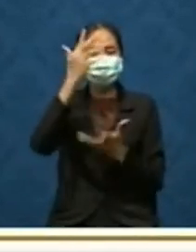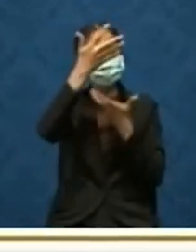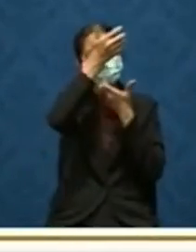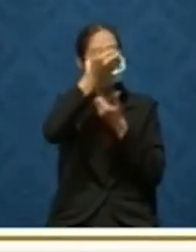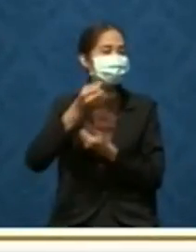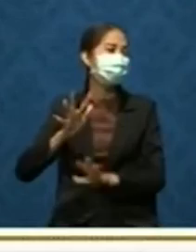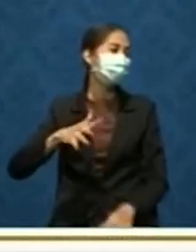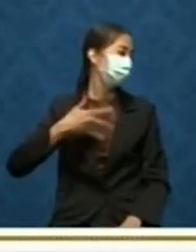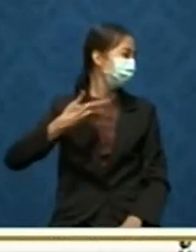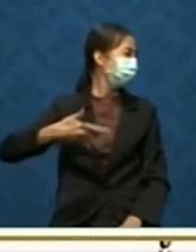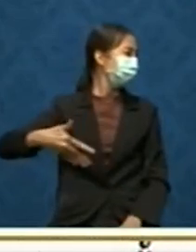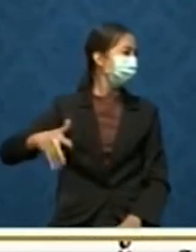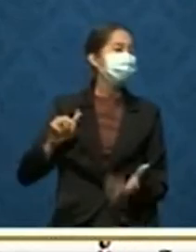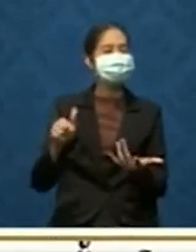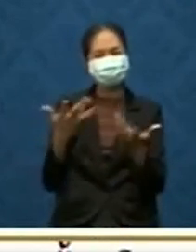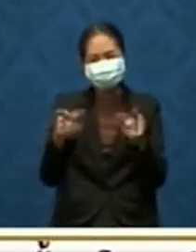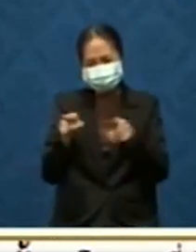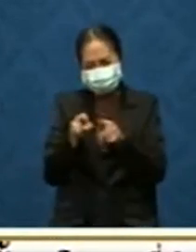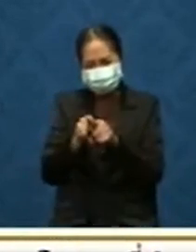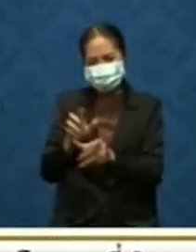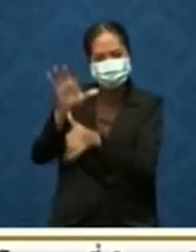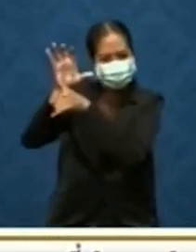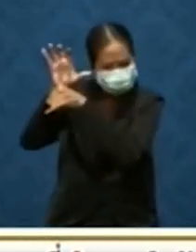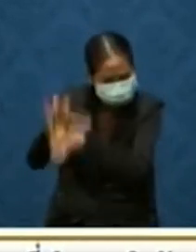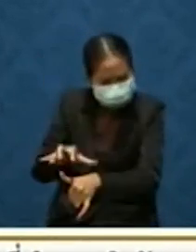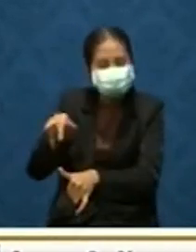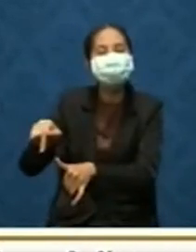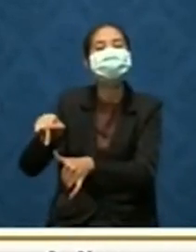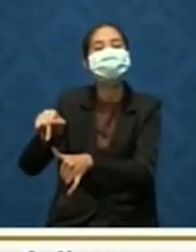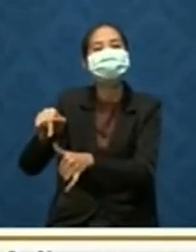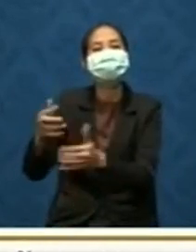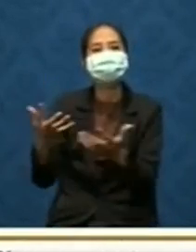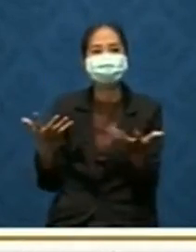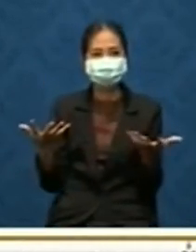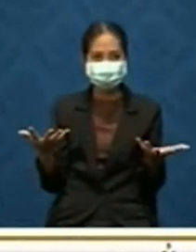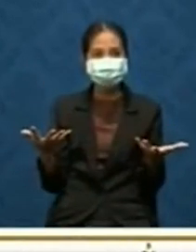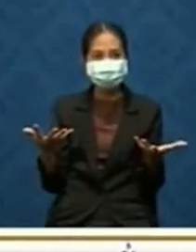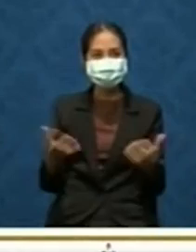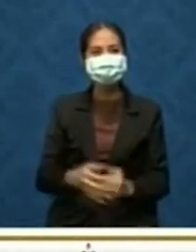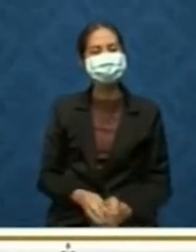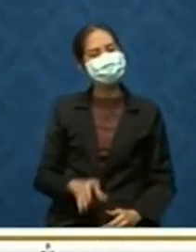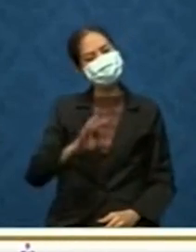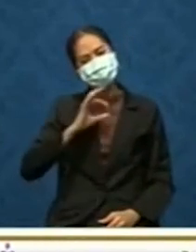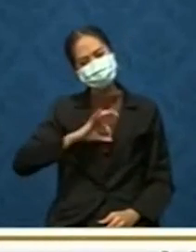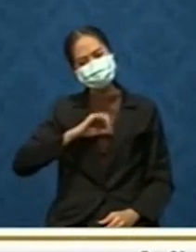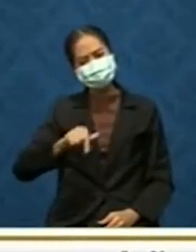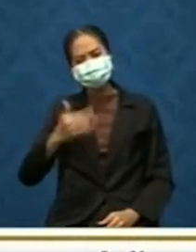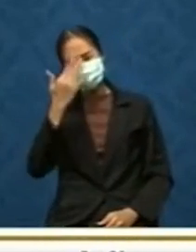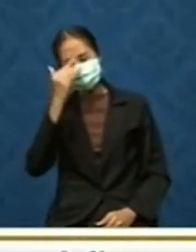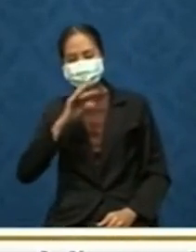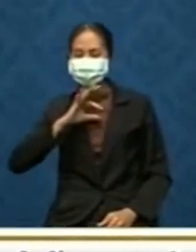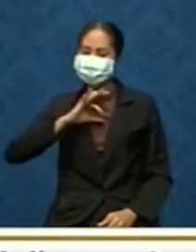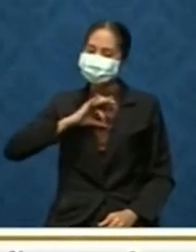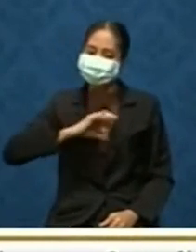เรากลับใช้ความรุนแรงทางกายภาพและความรุนแรงทางกฎหมายกดขี่โปรดปราบพวกเขานี่คือความปกติหมายความรู้สึกของคนที่มันห้ามกันไม่ได้